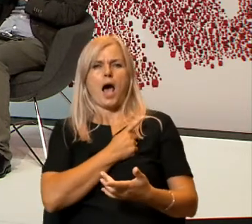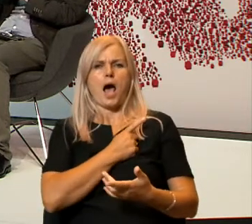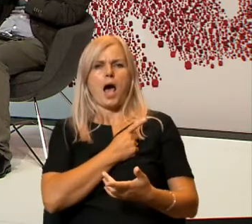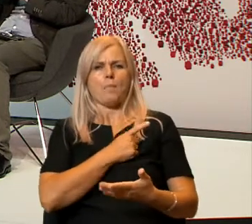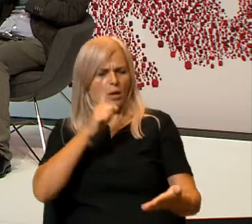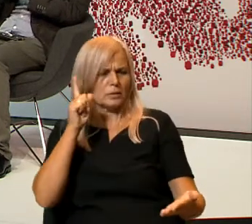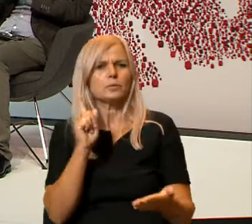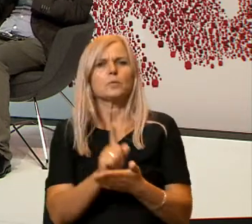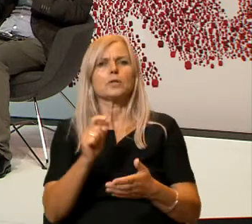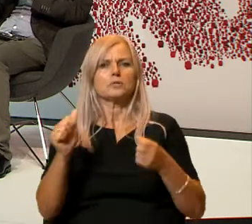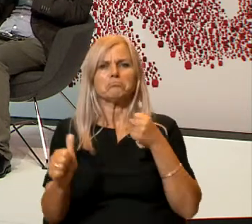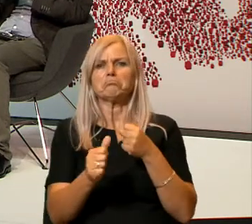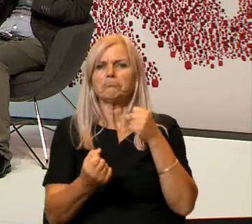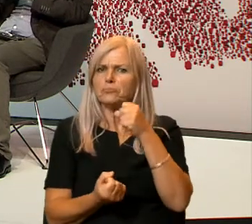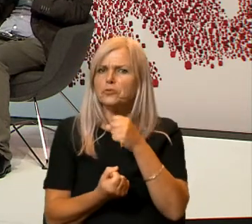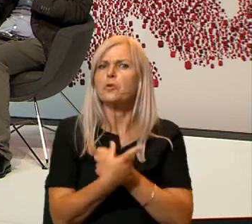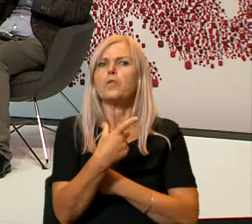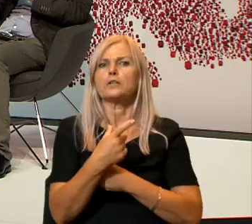którego jesteśmy